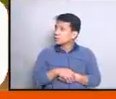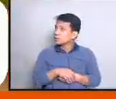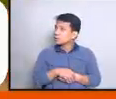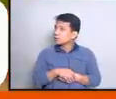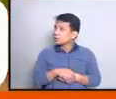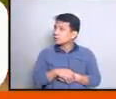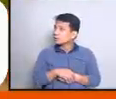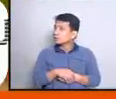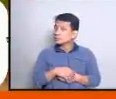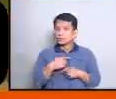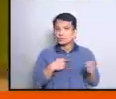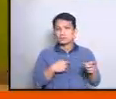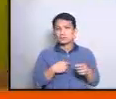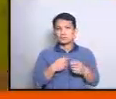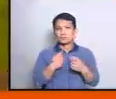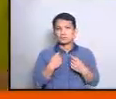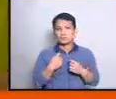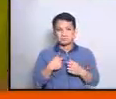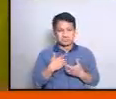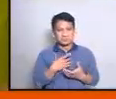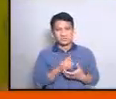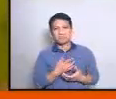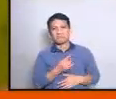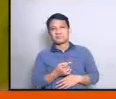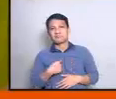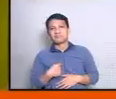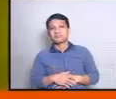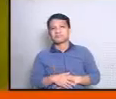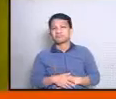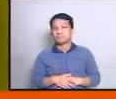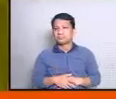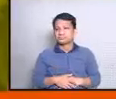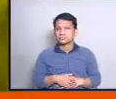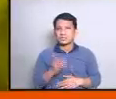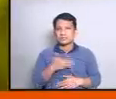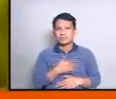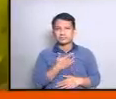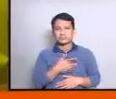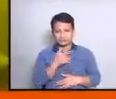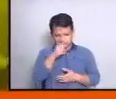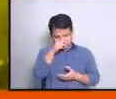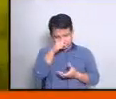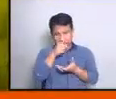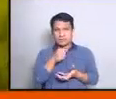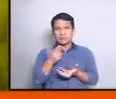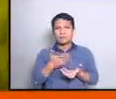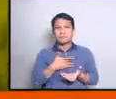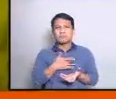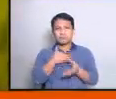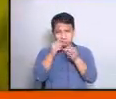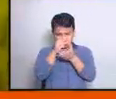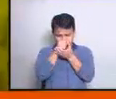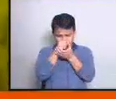Trip lang. Ha? Trip. Anong nararamdaman mo pagka nakahit-hit ka?